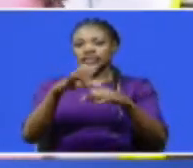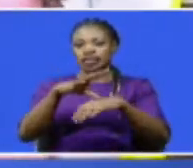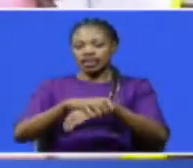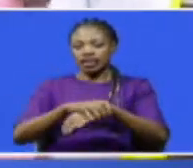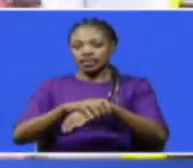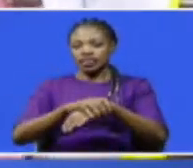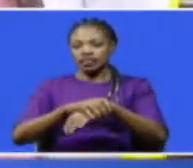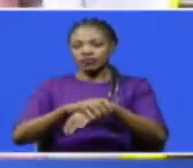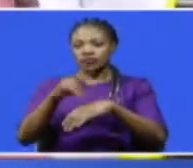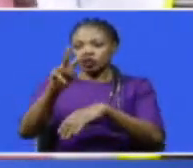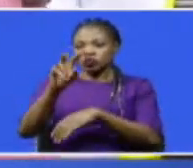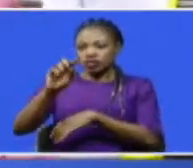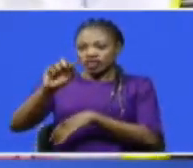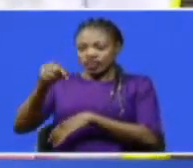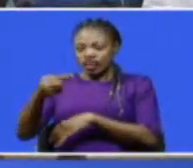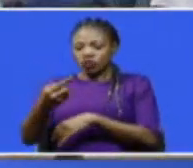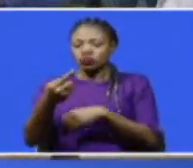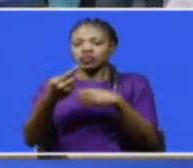shilingi